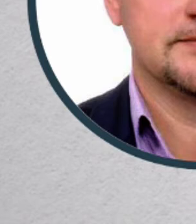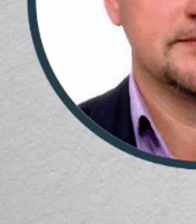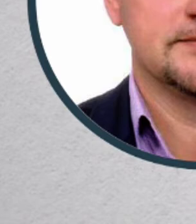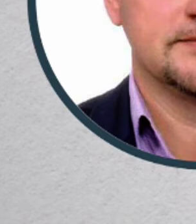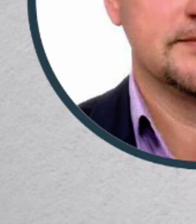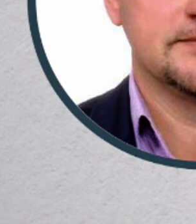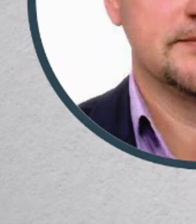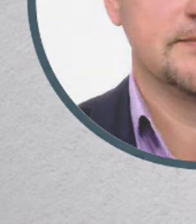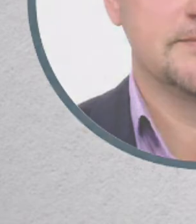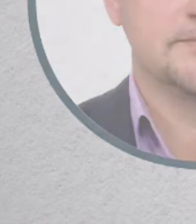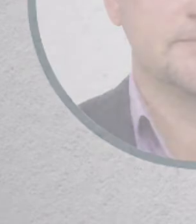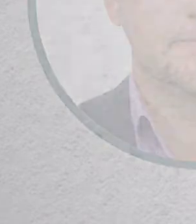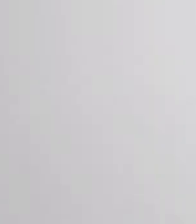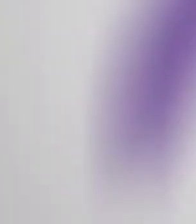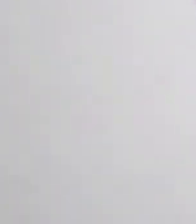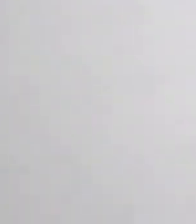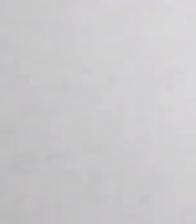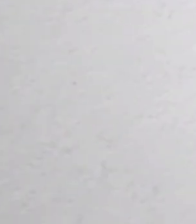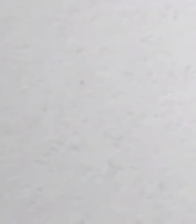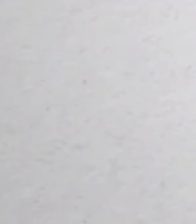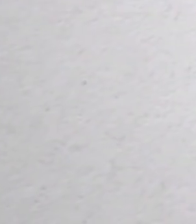«Батьківщина». Самовисуванець.